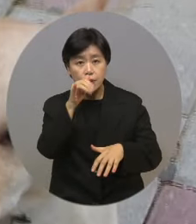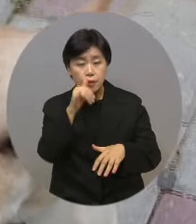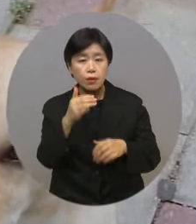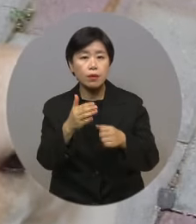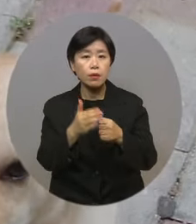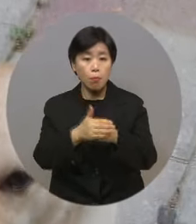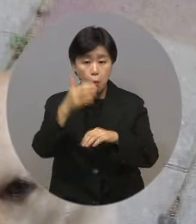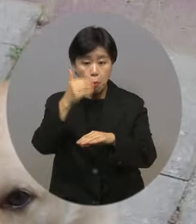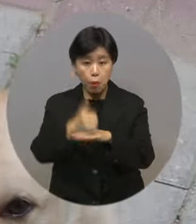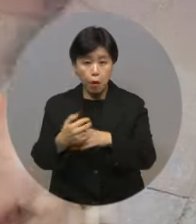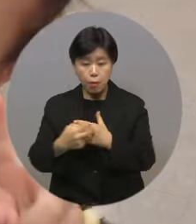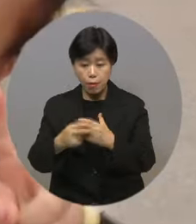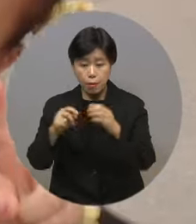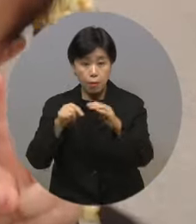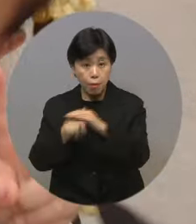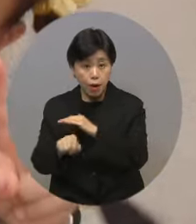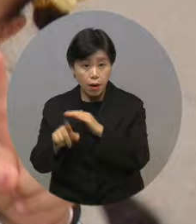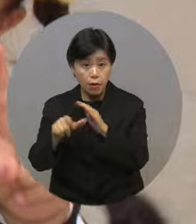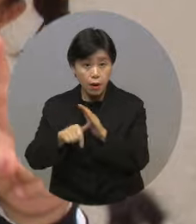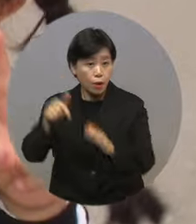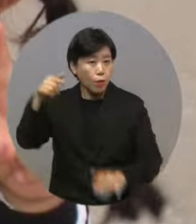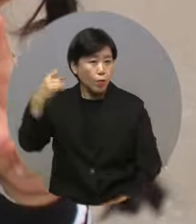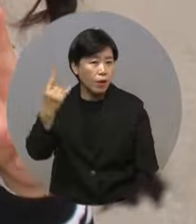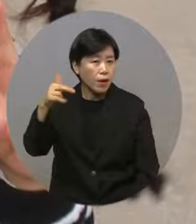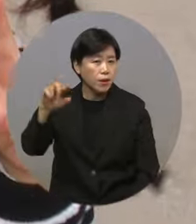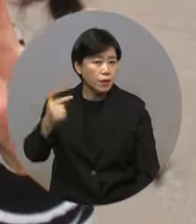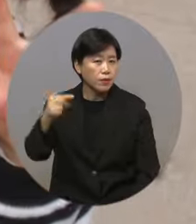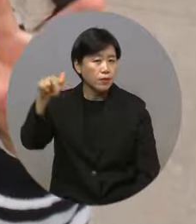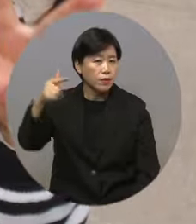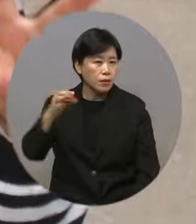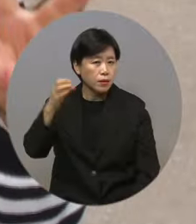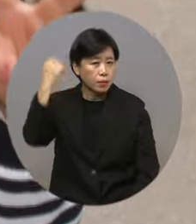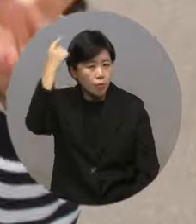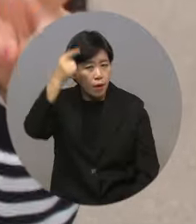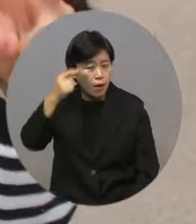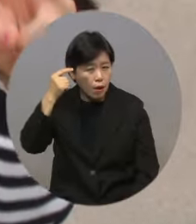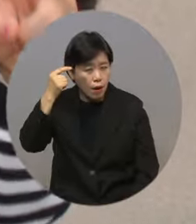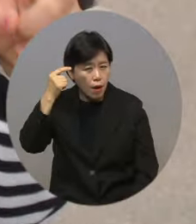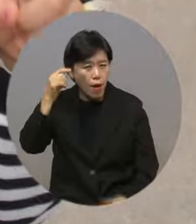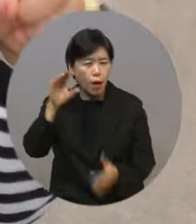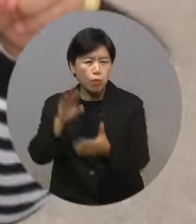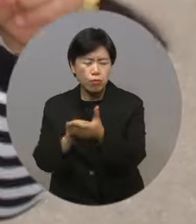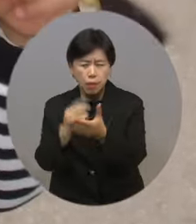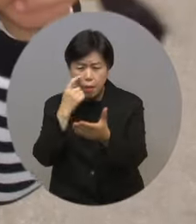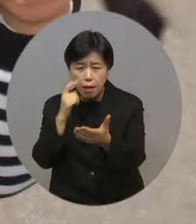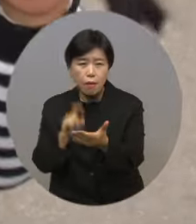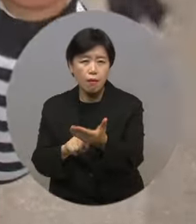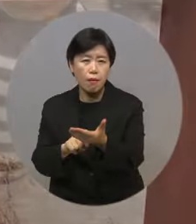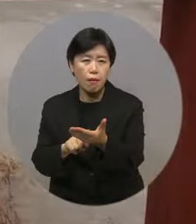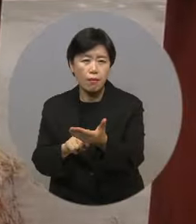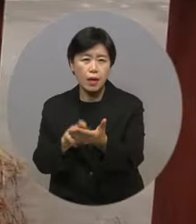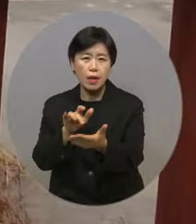뇌전증 진단을 받고 그때부터 뇌전증 약을 계속 복용해 왔습니다.